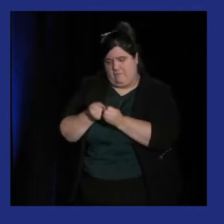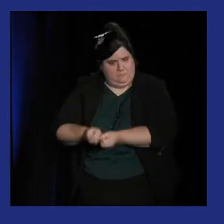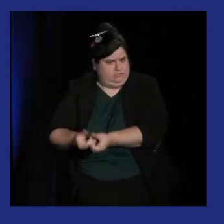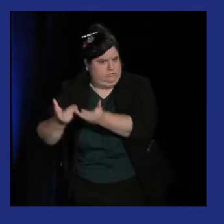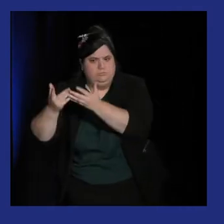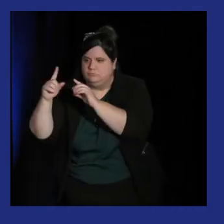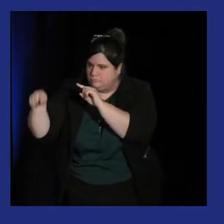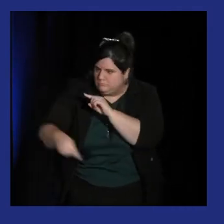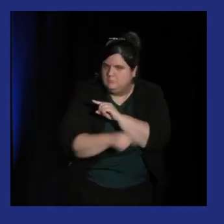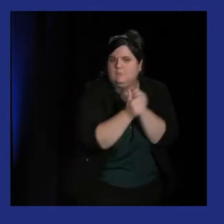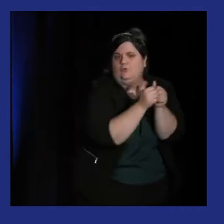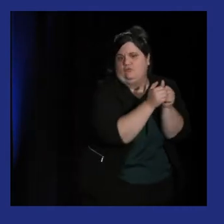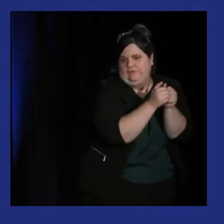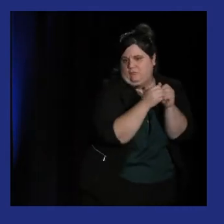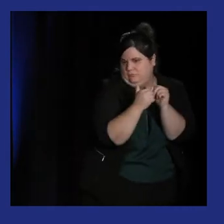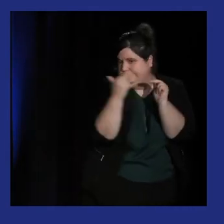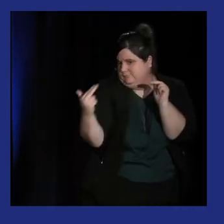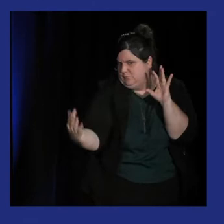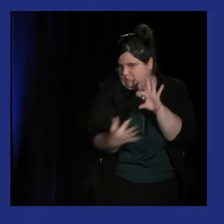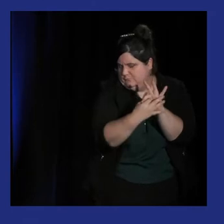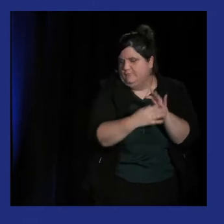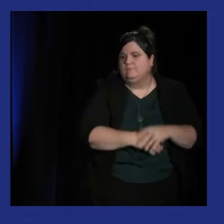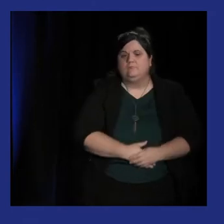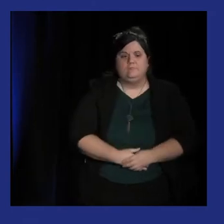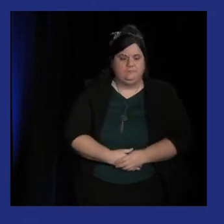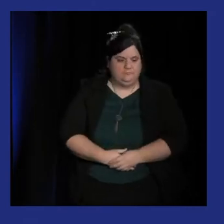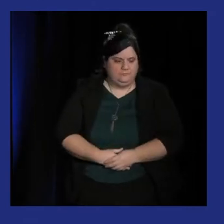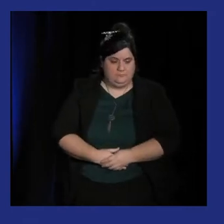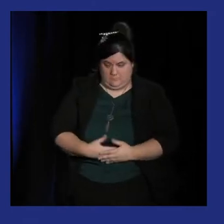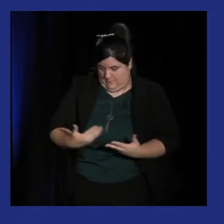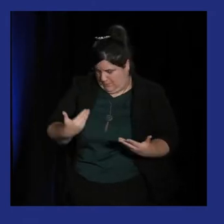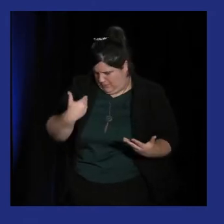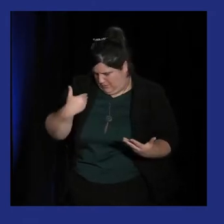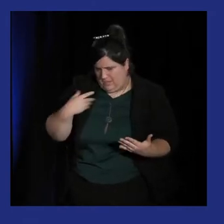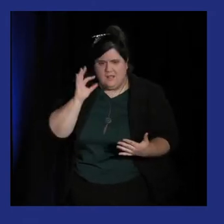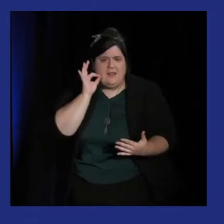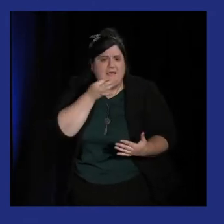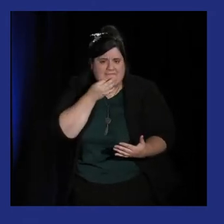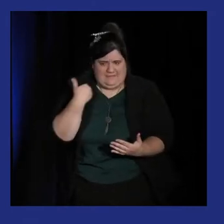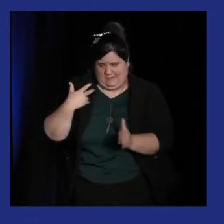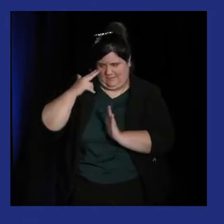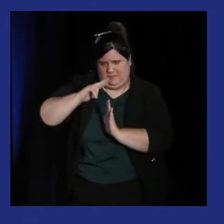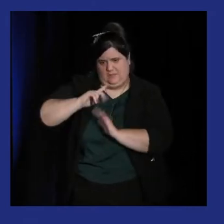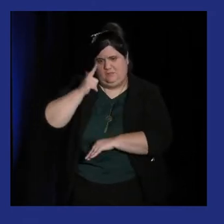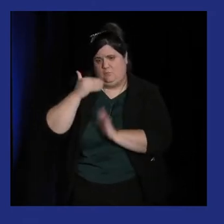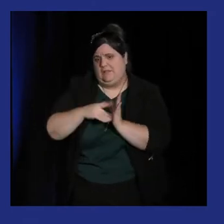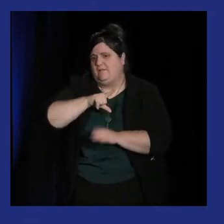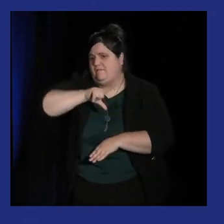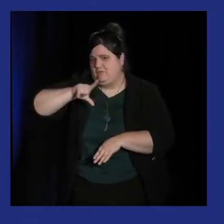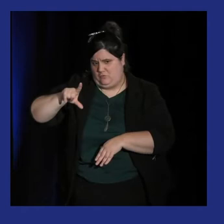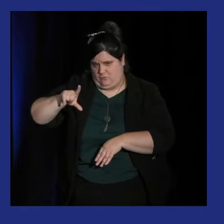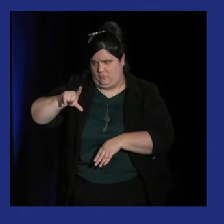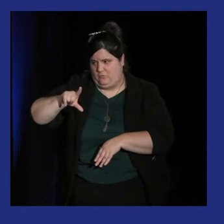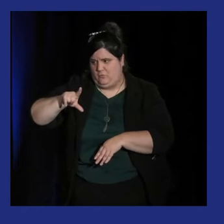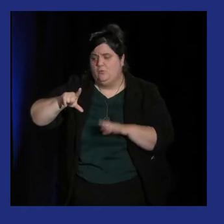on va dire qui c'est un peu rapproché de la thématique jeux vidéo ce qui a fini par se concrétiser en avril de cette année donc par le le lancement d'un